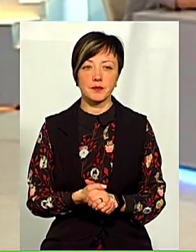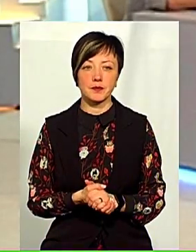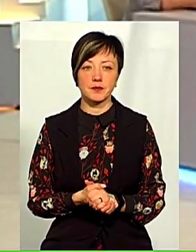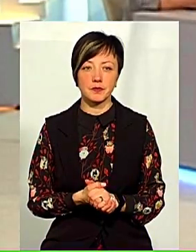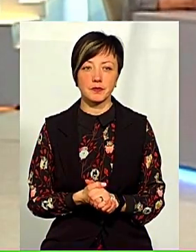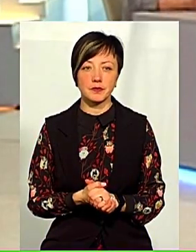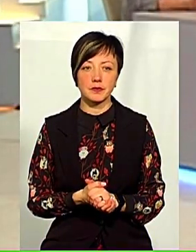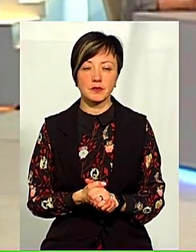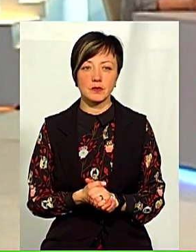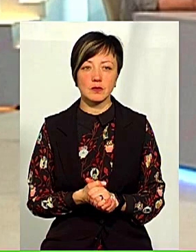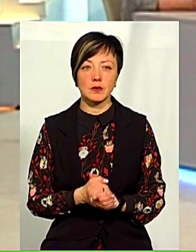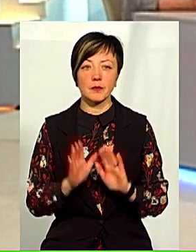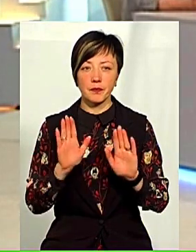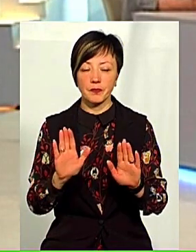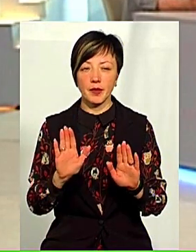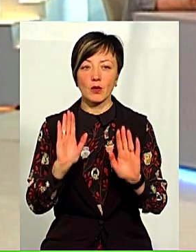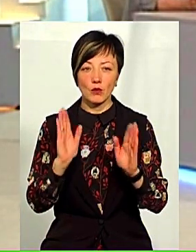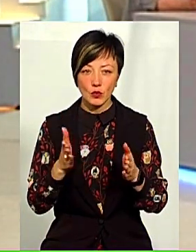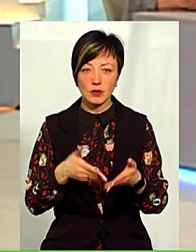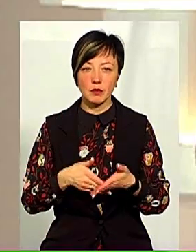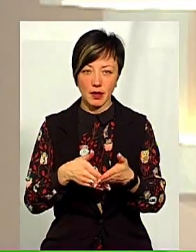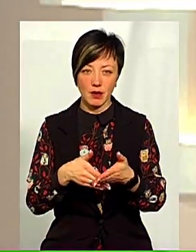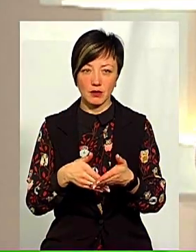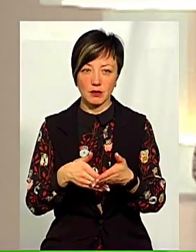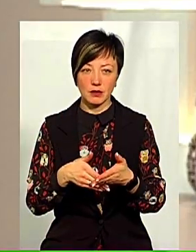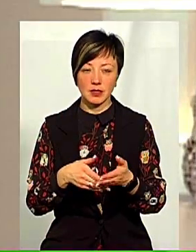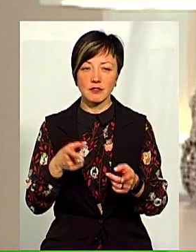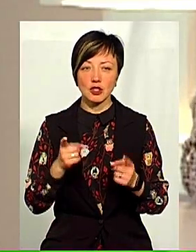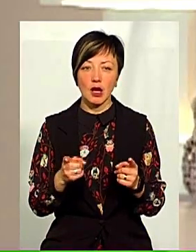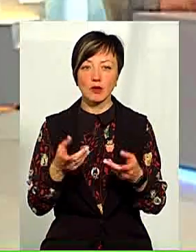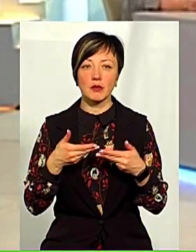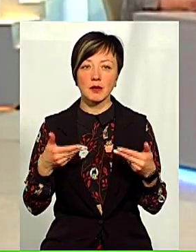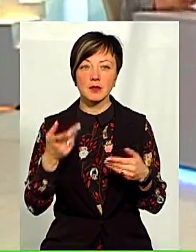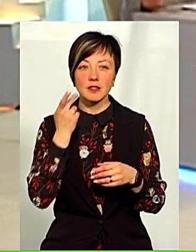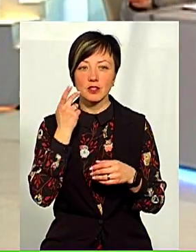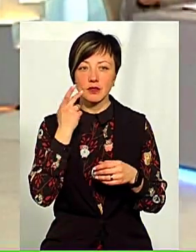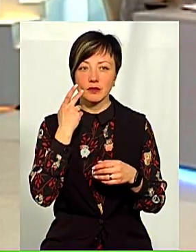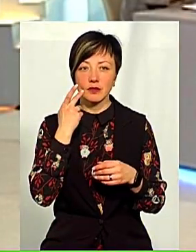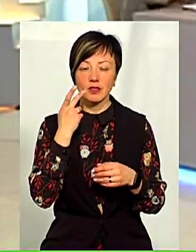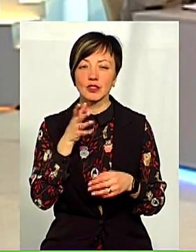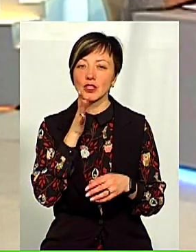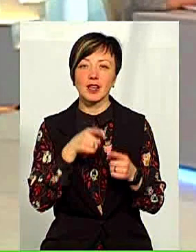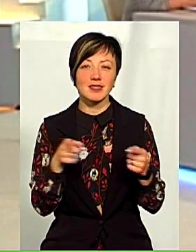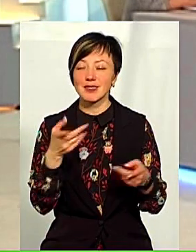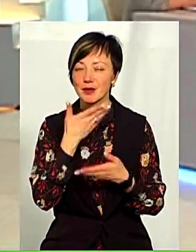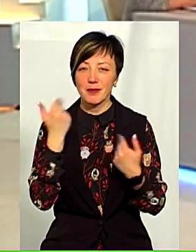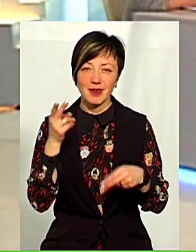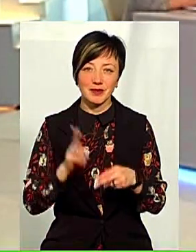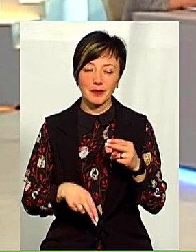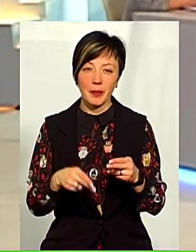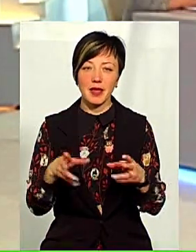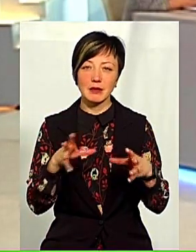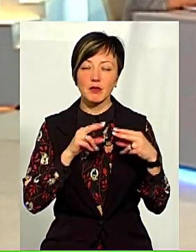така проводиться? І буде дякую. Далі. Ну, будете сприяти. Ну, звичайно, ми завжди співпрацюємо. Часу немає. І особливо